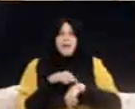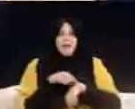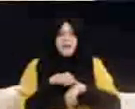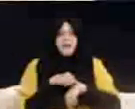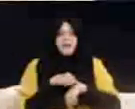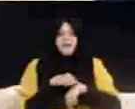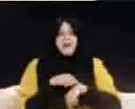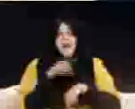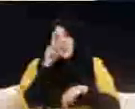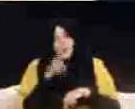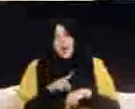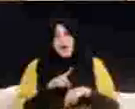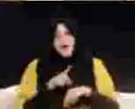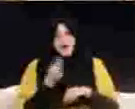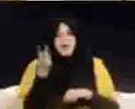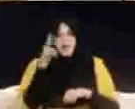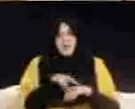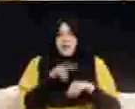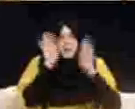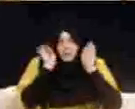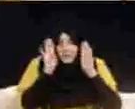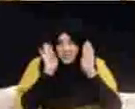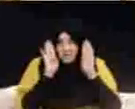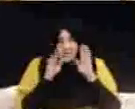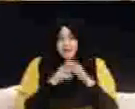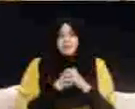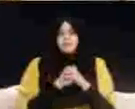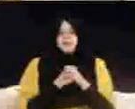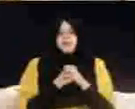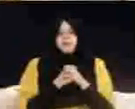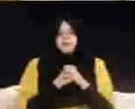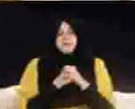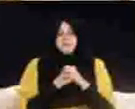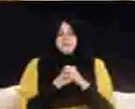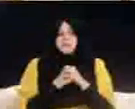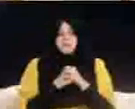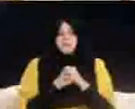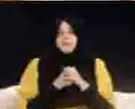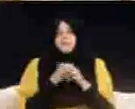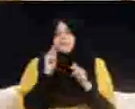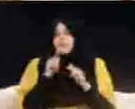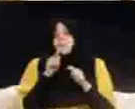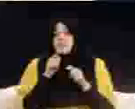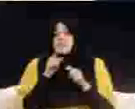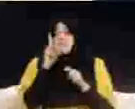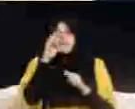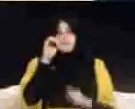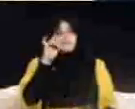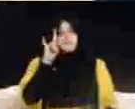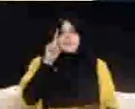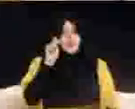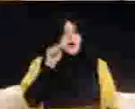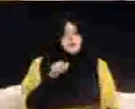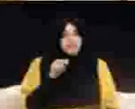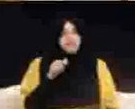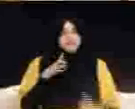تحل فيه النافلة، فهذه تسمى نافلة سبب. هذه تدخل الضحى، هذه أيضا هي من